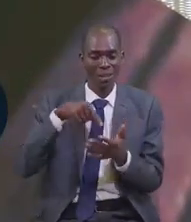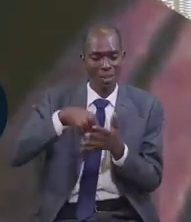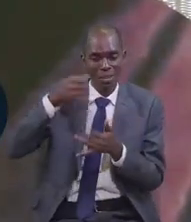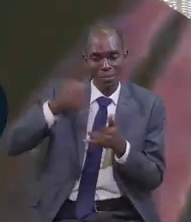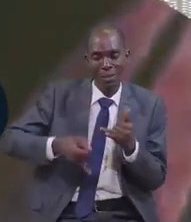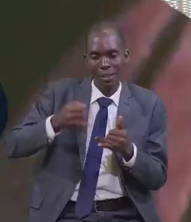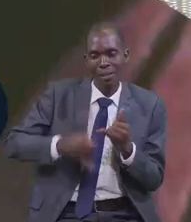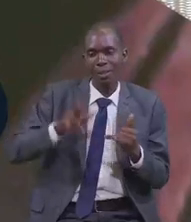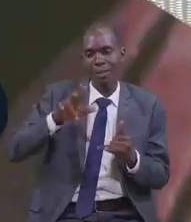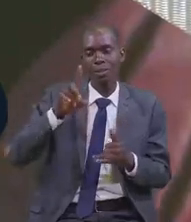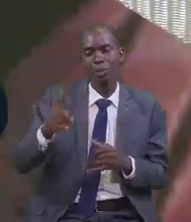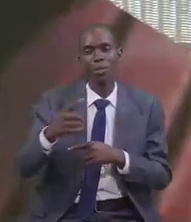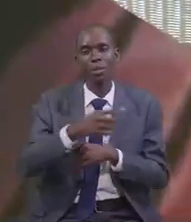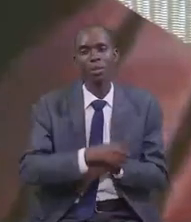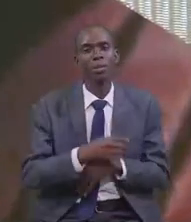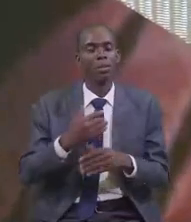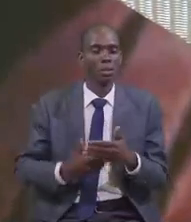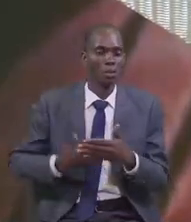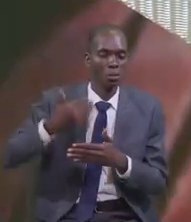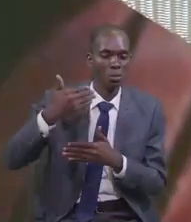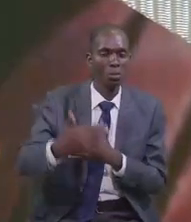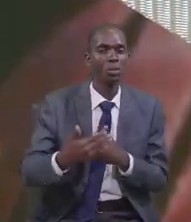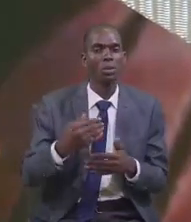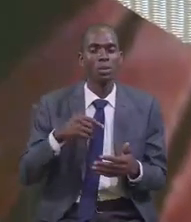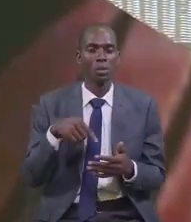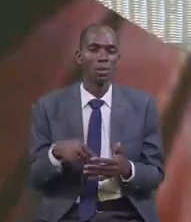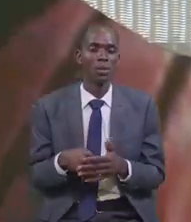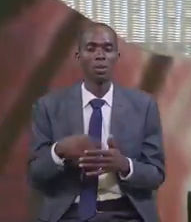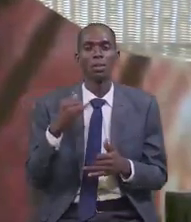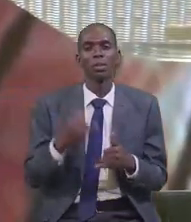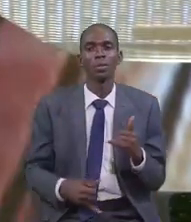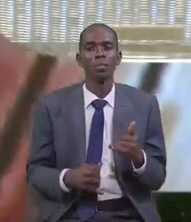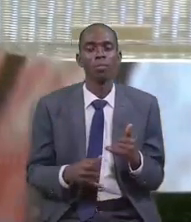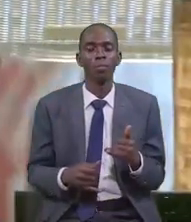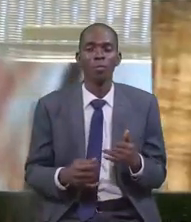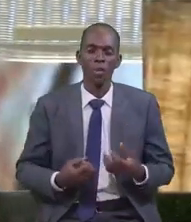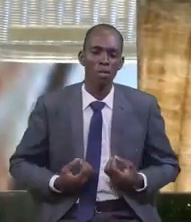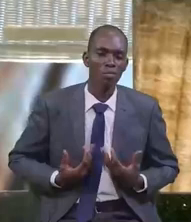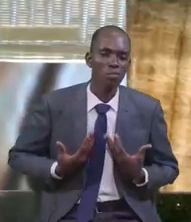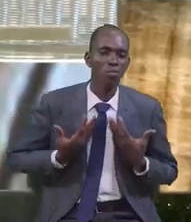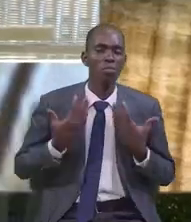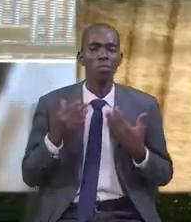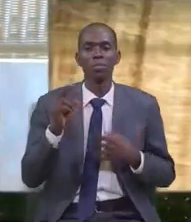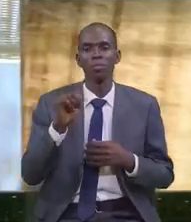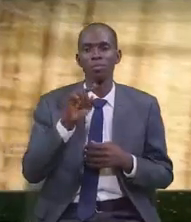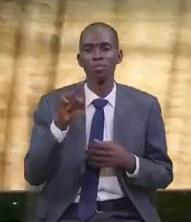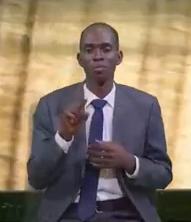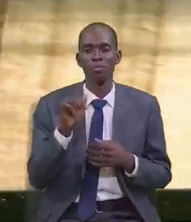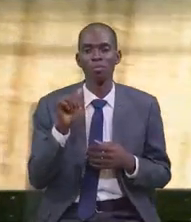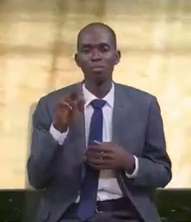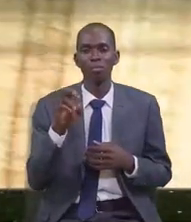année, au-delà de cette fin. Les naziréens passionnés, servant Dieu